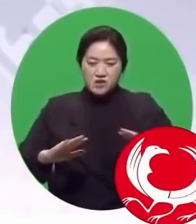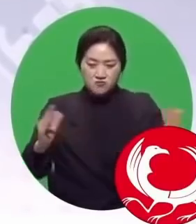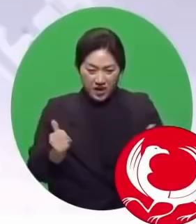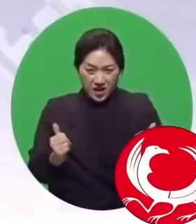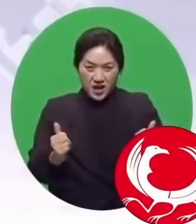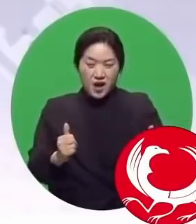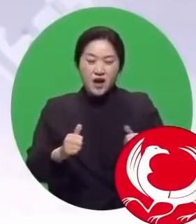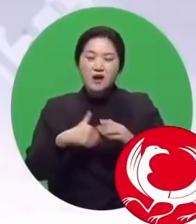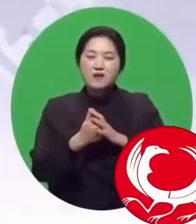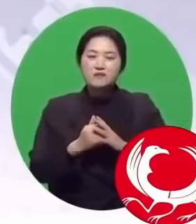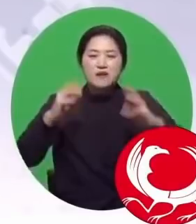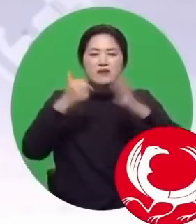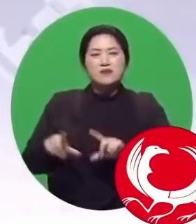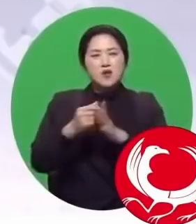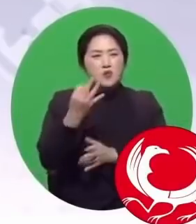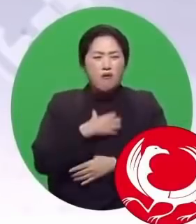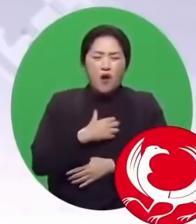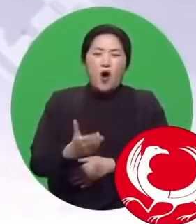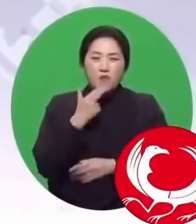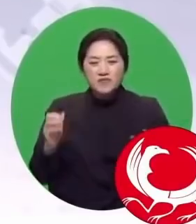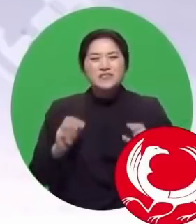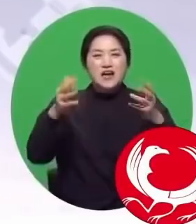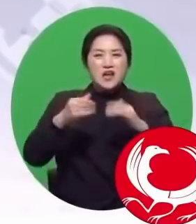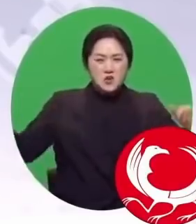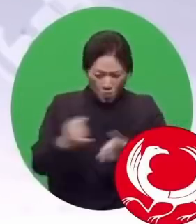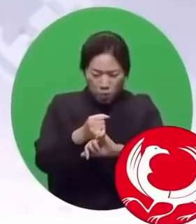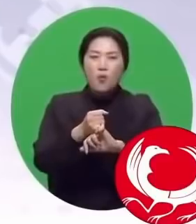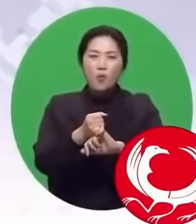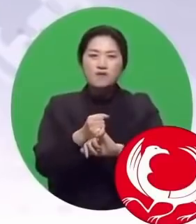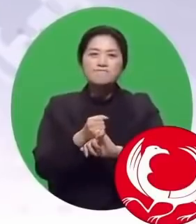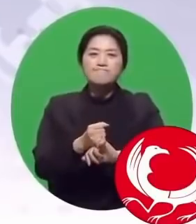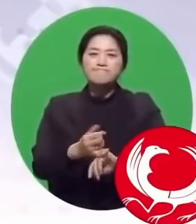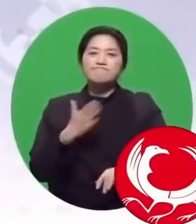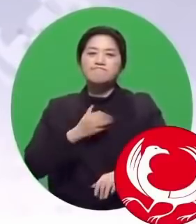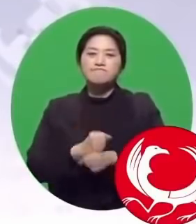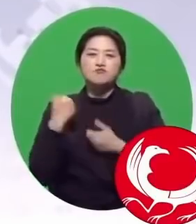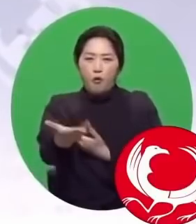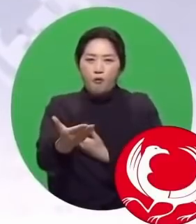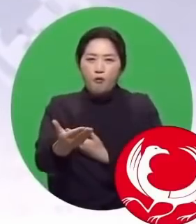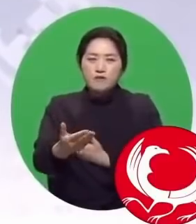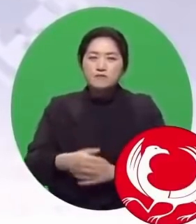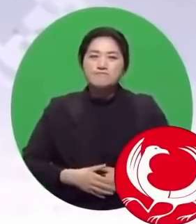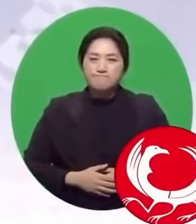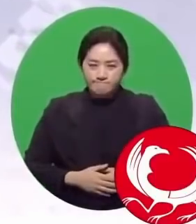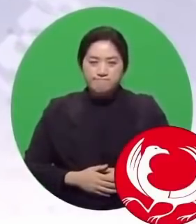나라에서 우리가 좀 살고 돈 걱정 안 하는 나라를 반드시 만들어 드릴 것입니다.